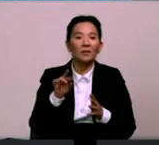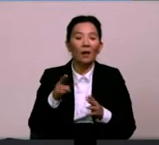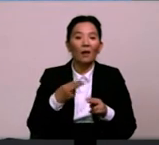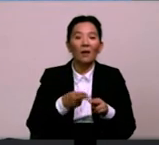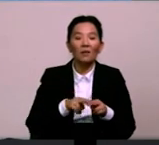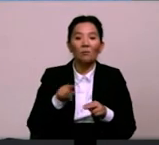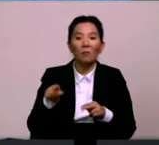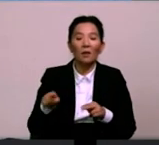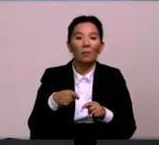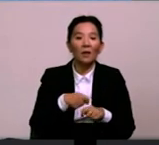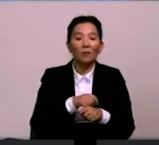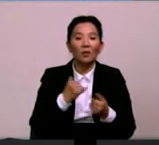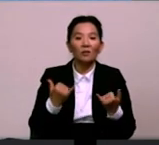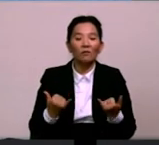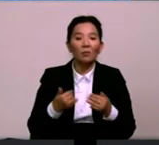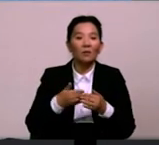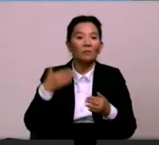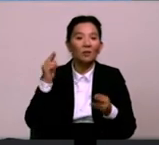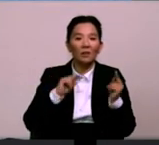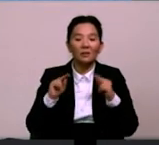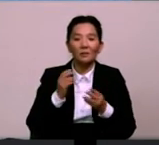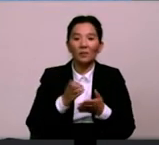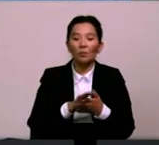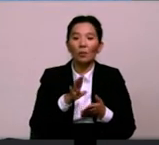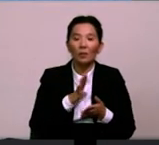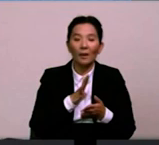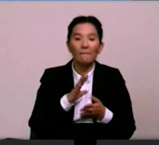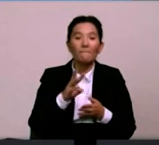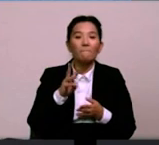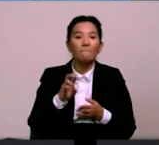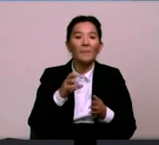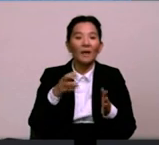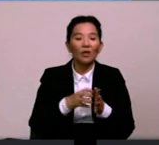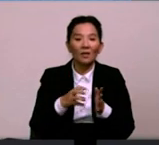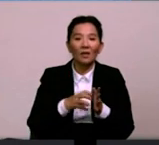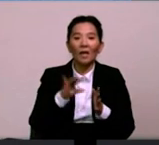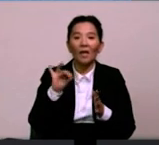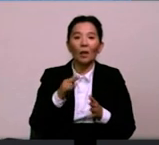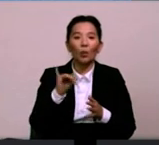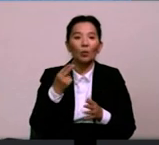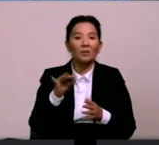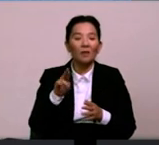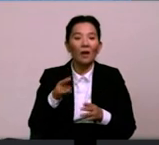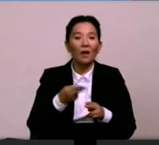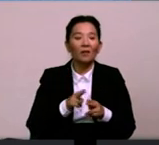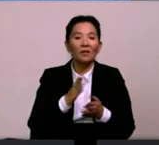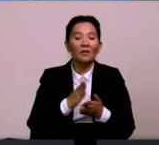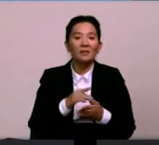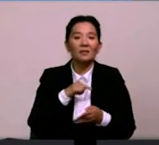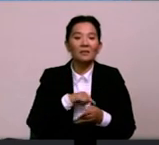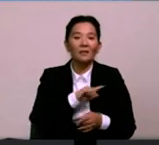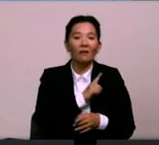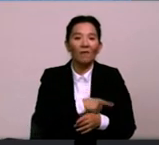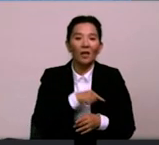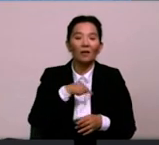параметром мы с вами познакомились на прошлых занятиях. Магнитная индукция – это есть силовая характеристика